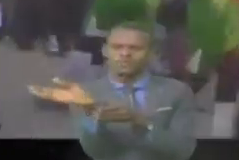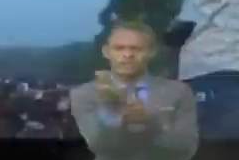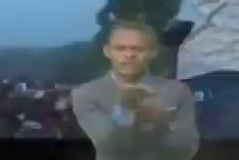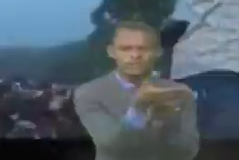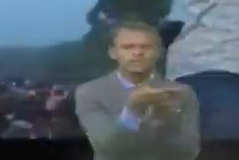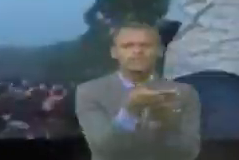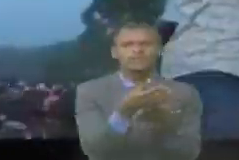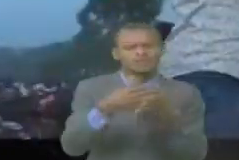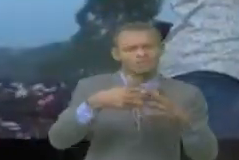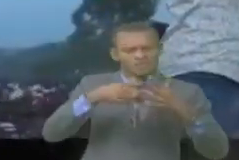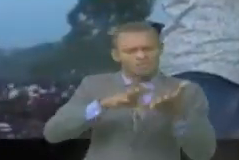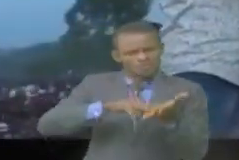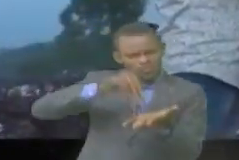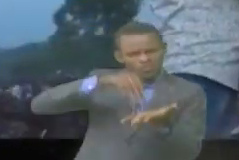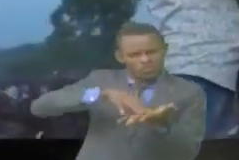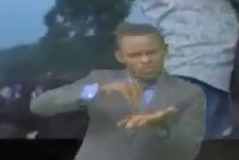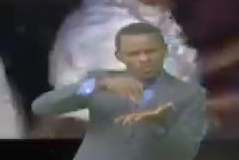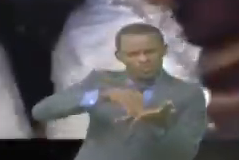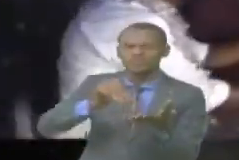jours.